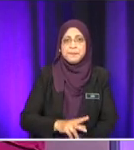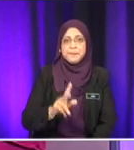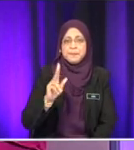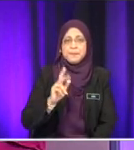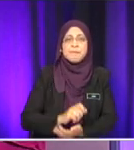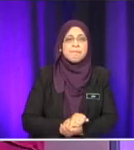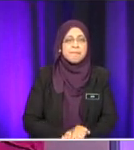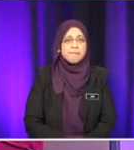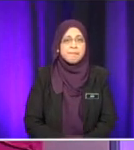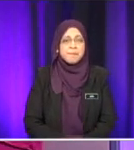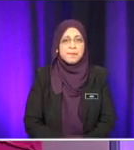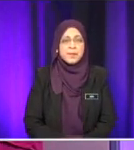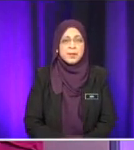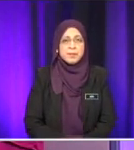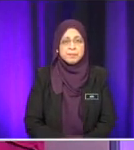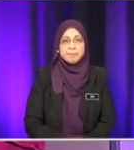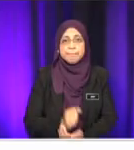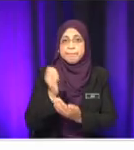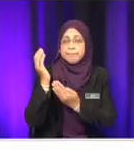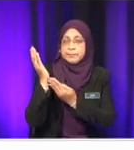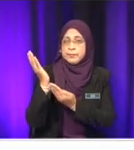Sekolah Menengah bagi pendidikan